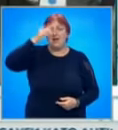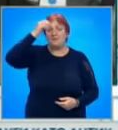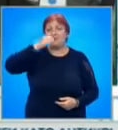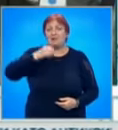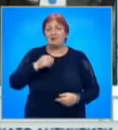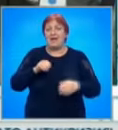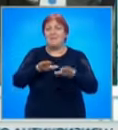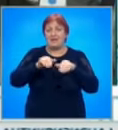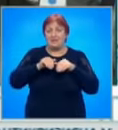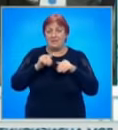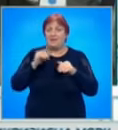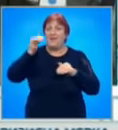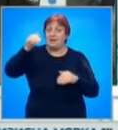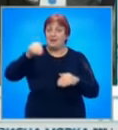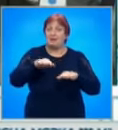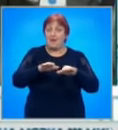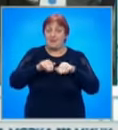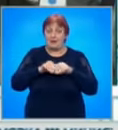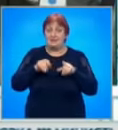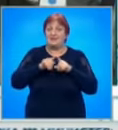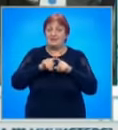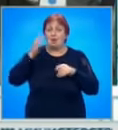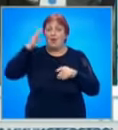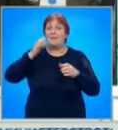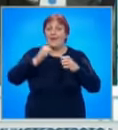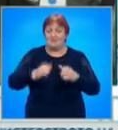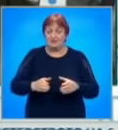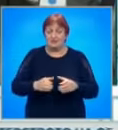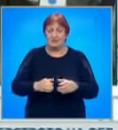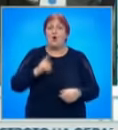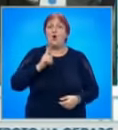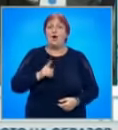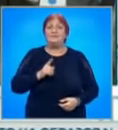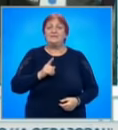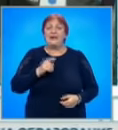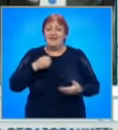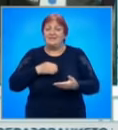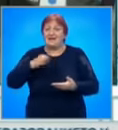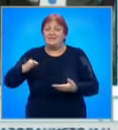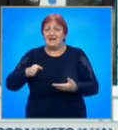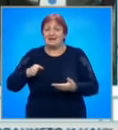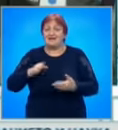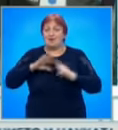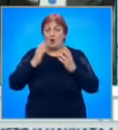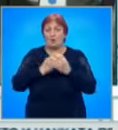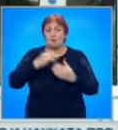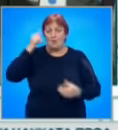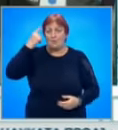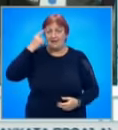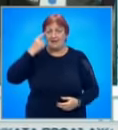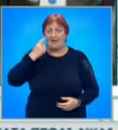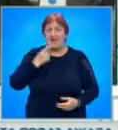българския парламент и бъдещия такъв, също и правителството, трябва да излязат с общо становище,